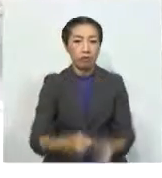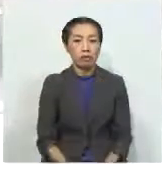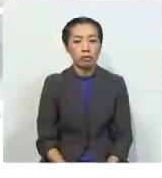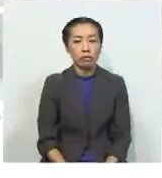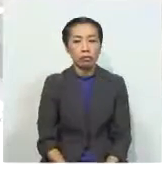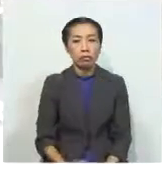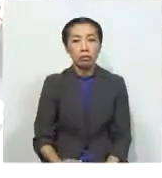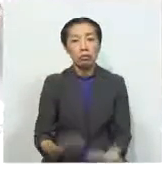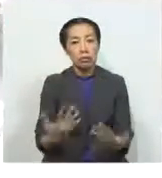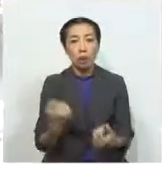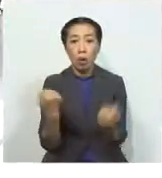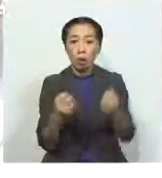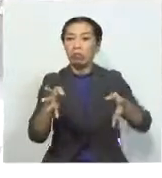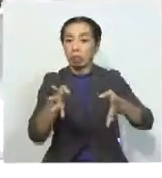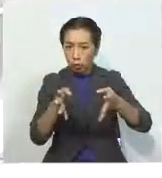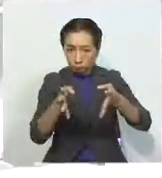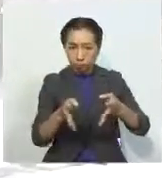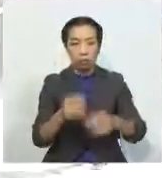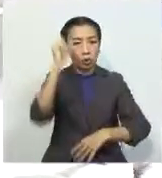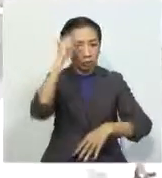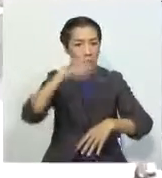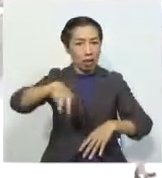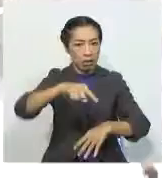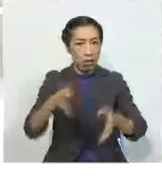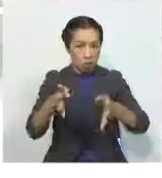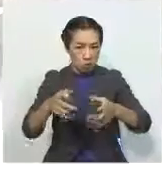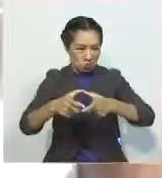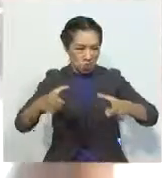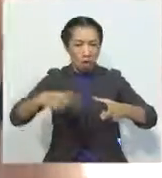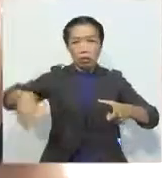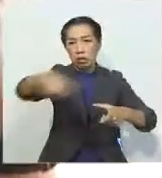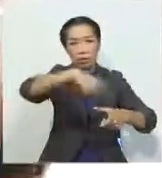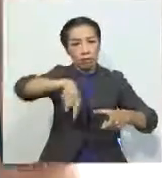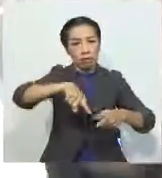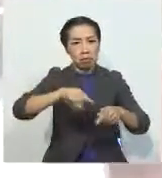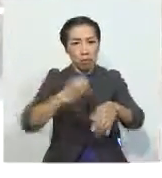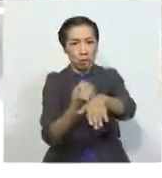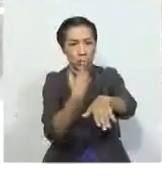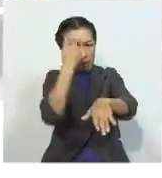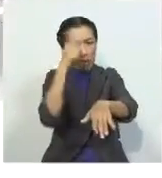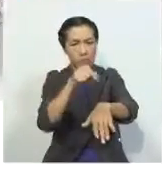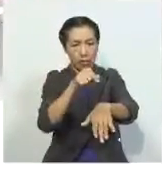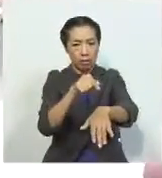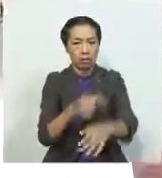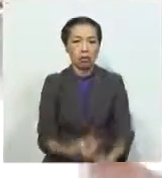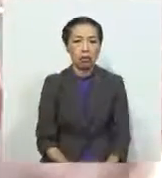แล้วก็รถบรรทุกขนาดใหญ่ที่มีควันดำเยอะ